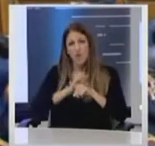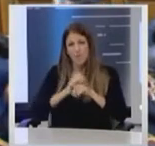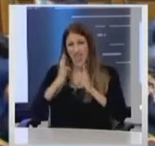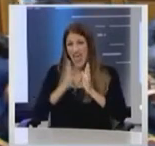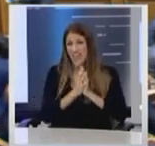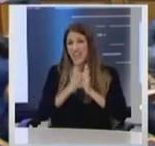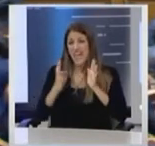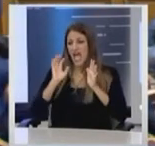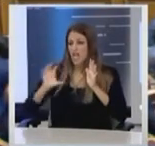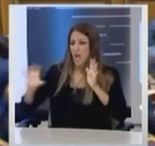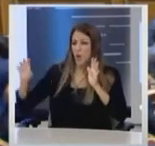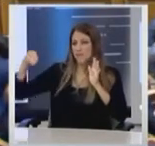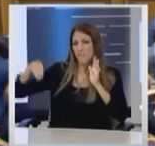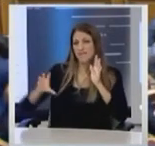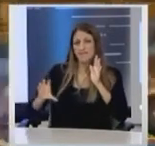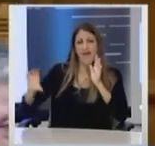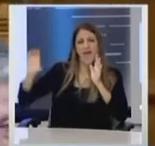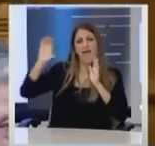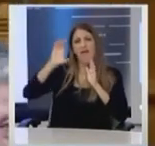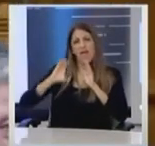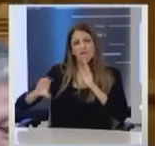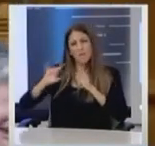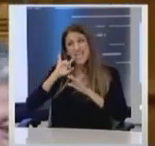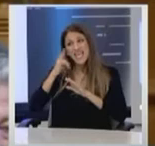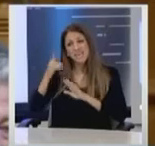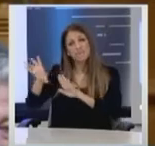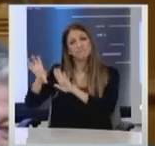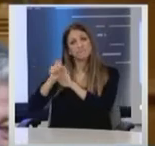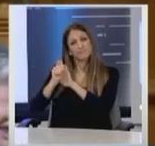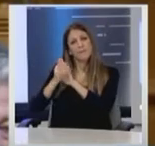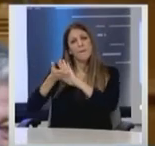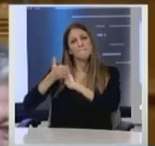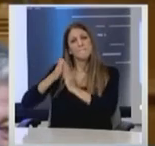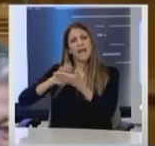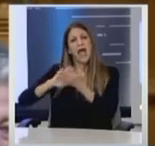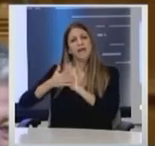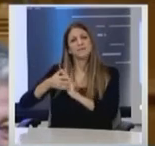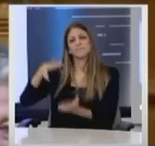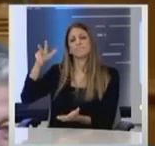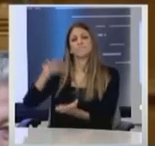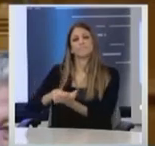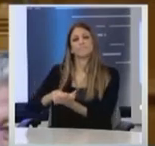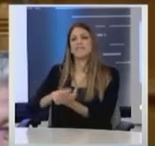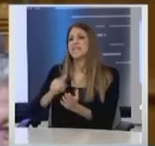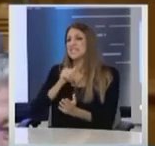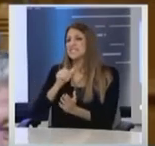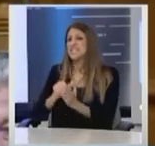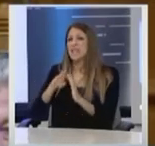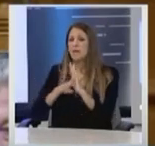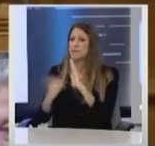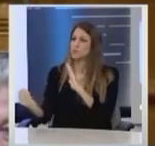χώρες Ευρωπαϊκής Ένωσης έχουν υιοθετήσει τη δυνατότητα έχουν εντάξει στο δίκαιό